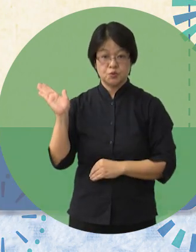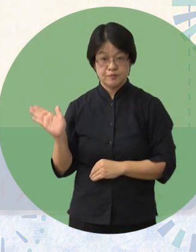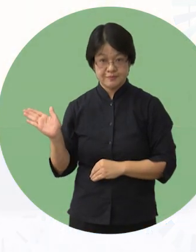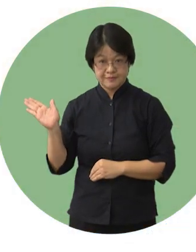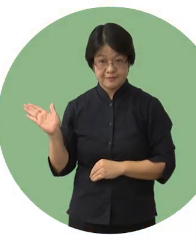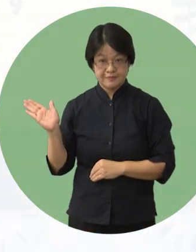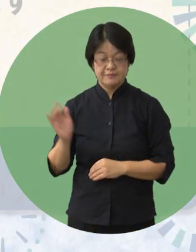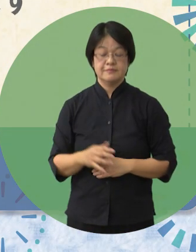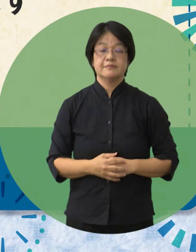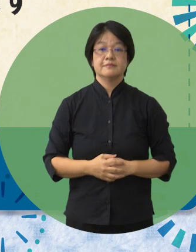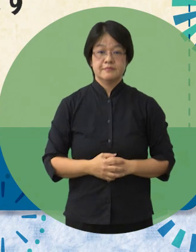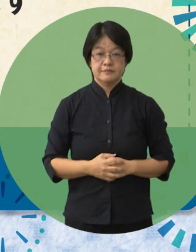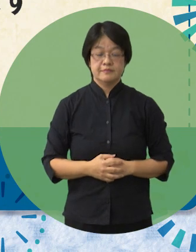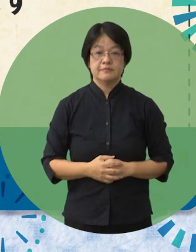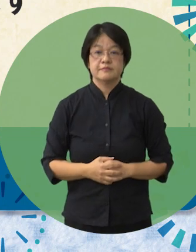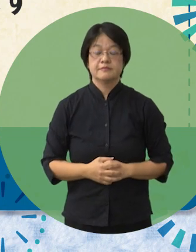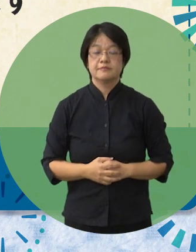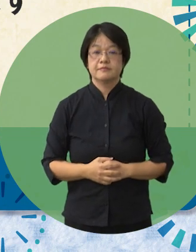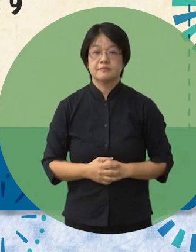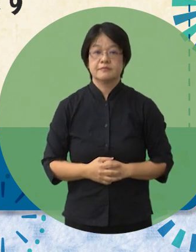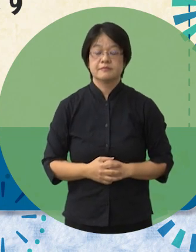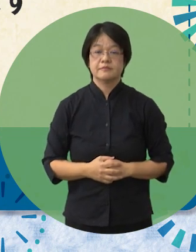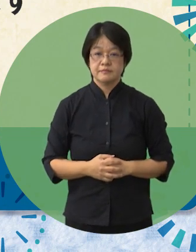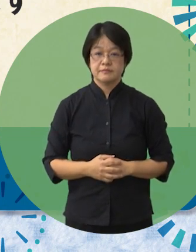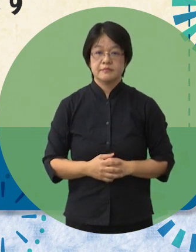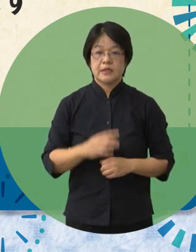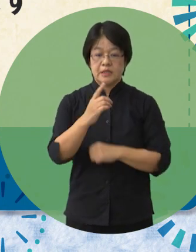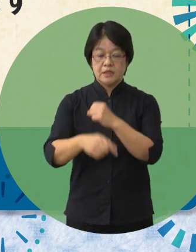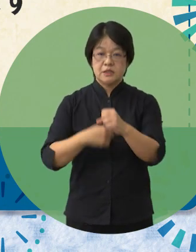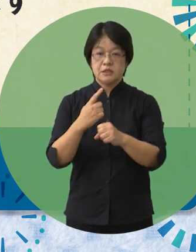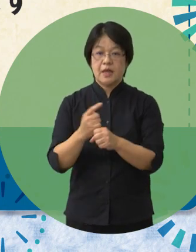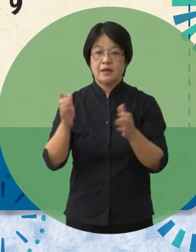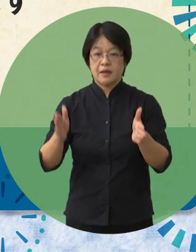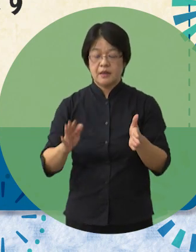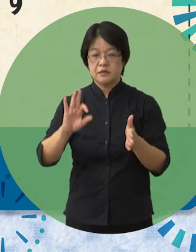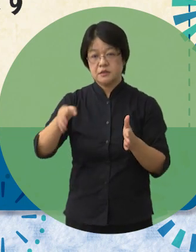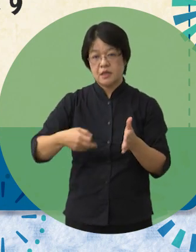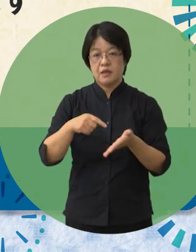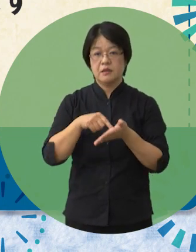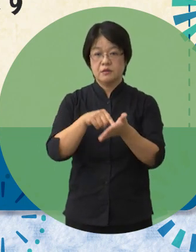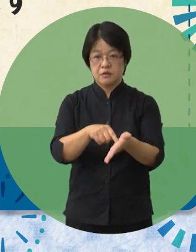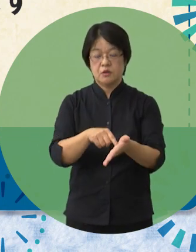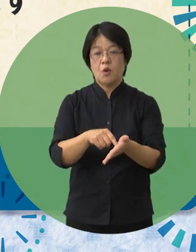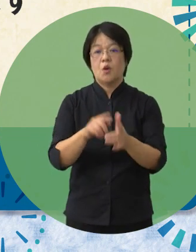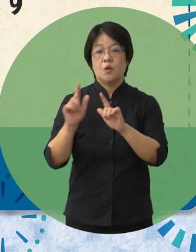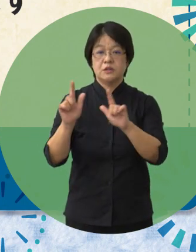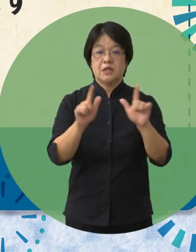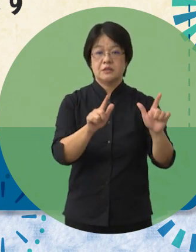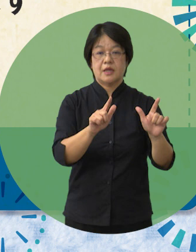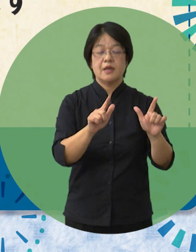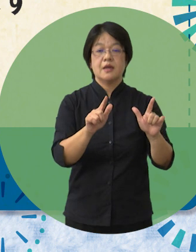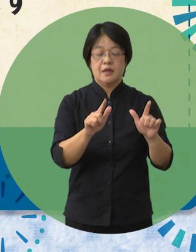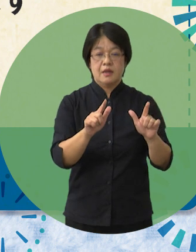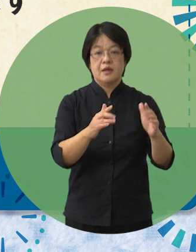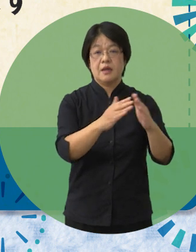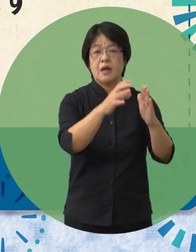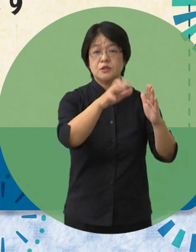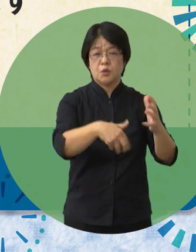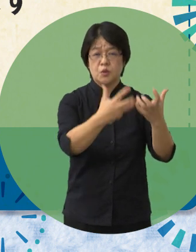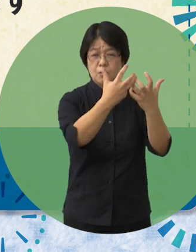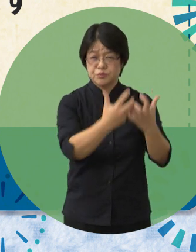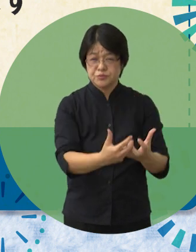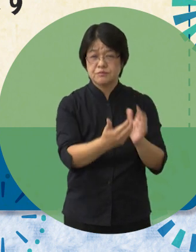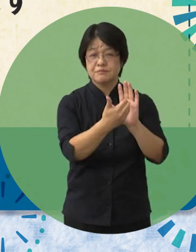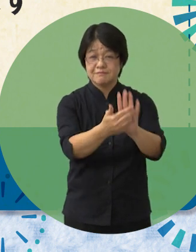で。税務署から確定申告のお知らせです。会場の混雑緩和を図るため、